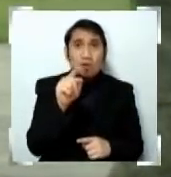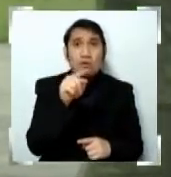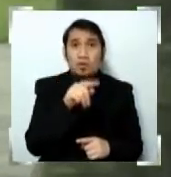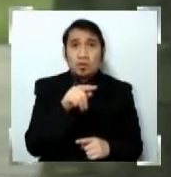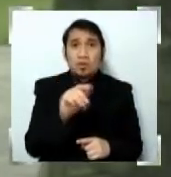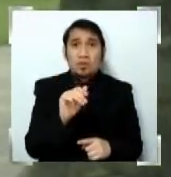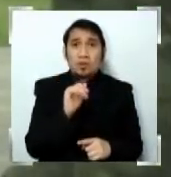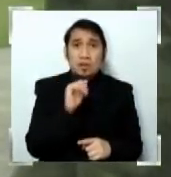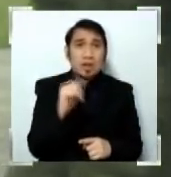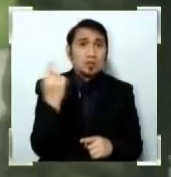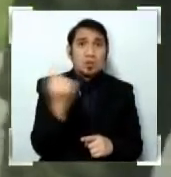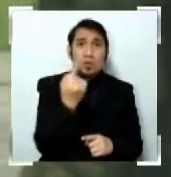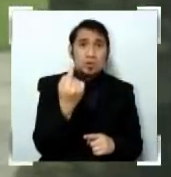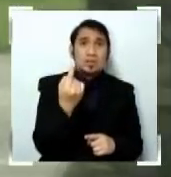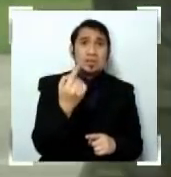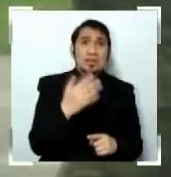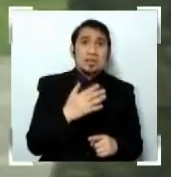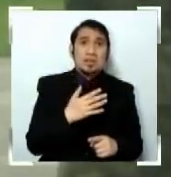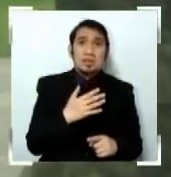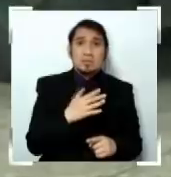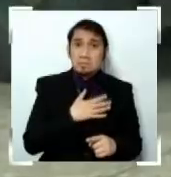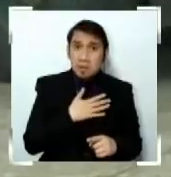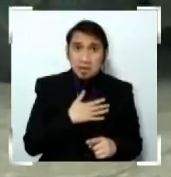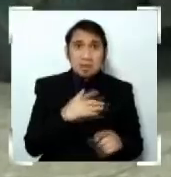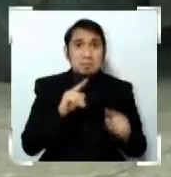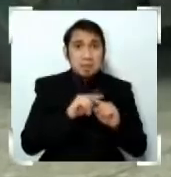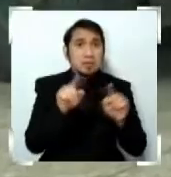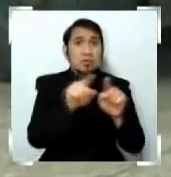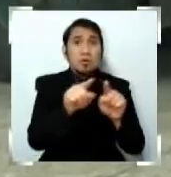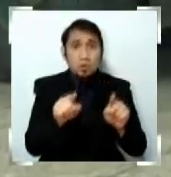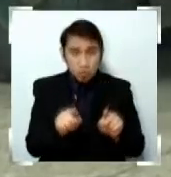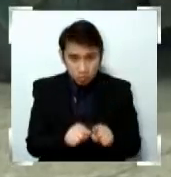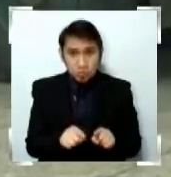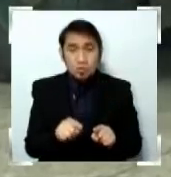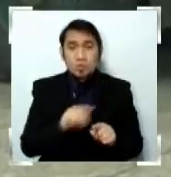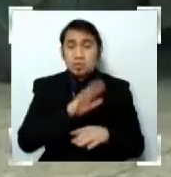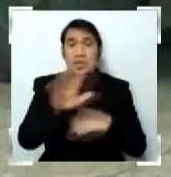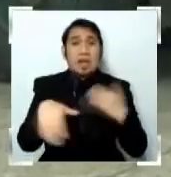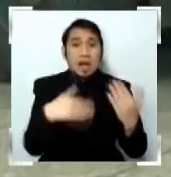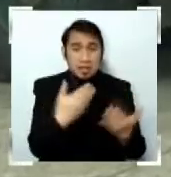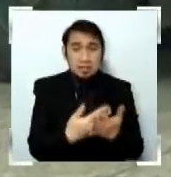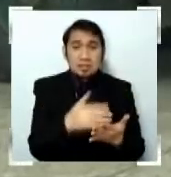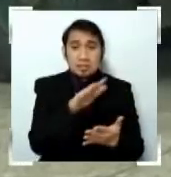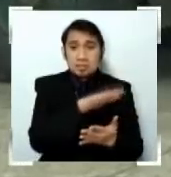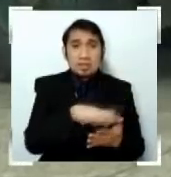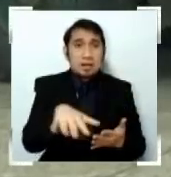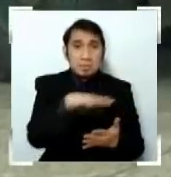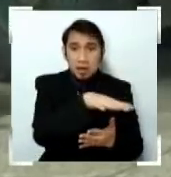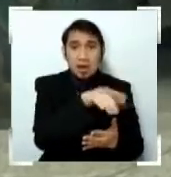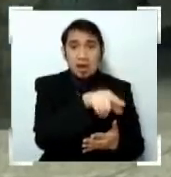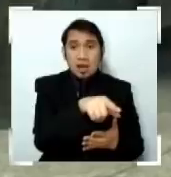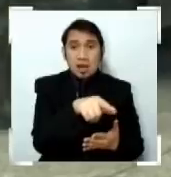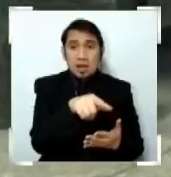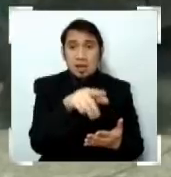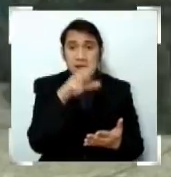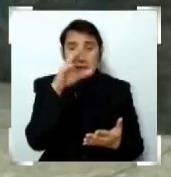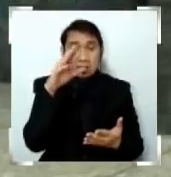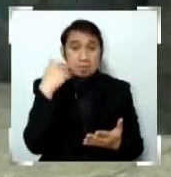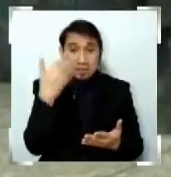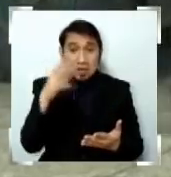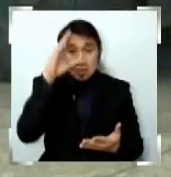dili para sa tanan ng mga nabiyaan sa among mga bana. Mm-hmm. para